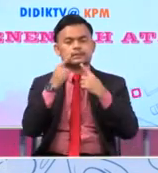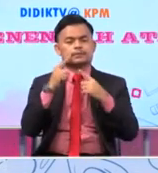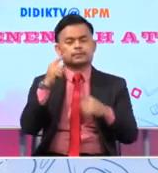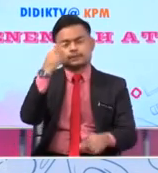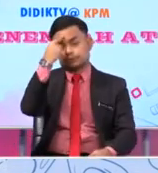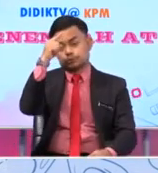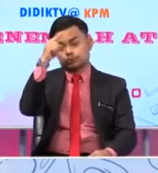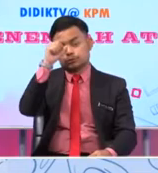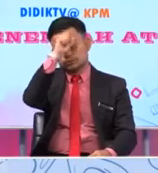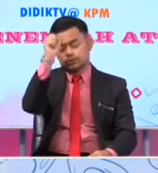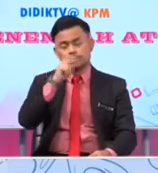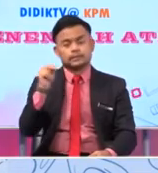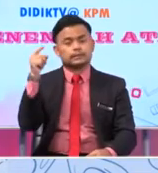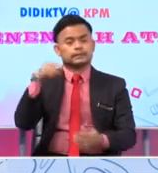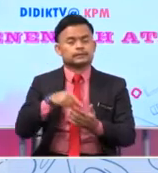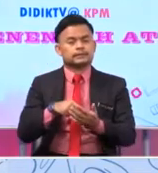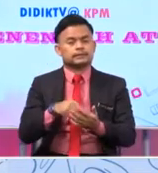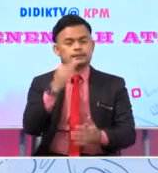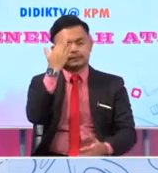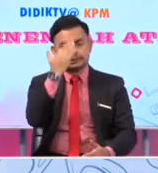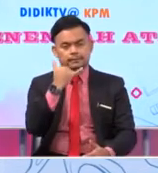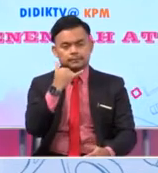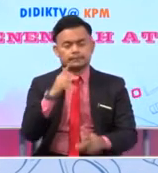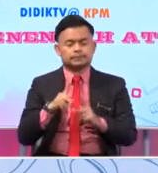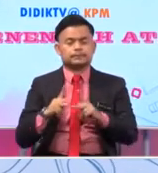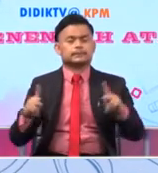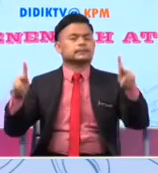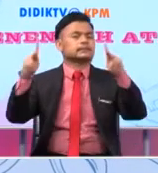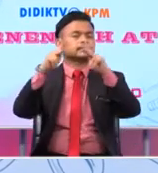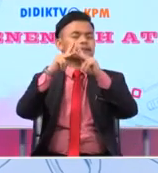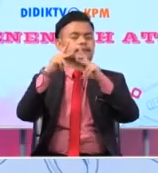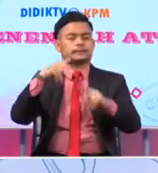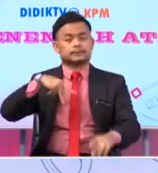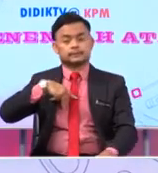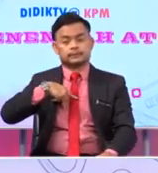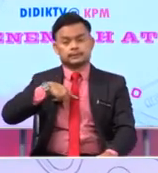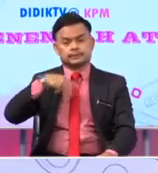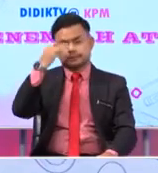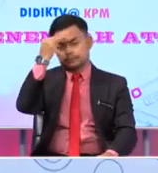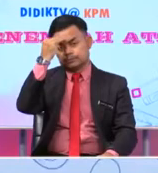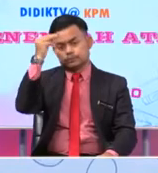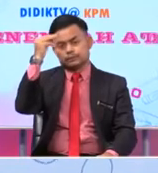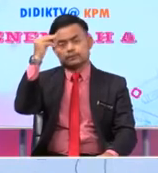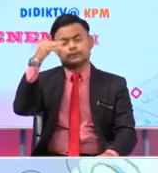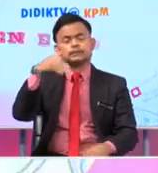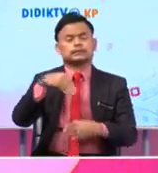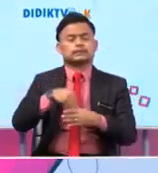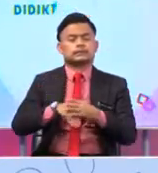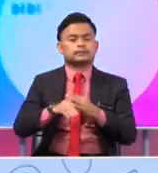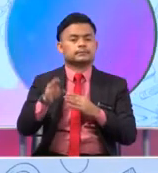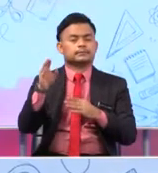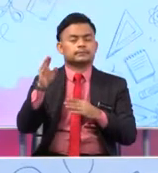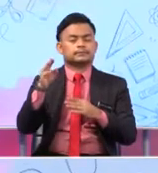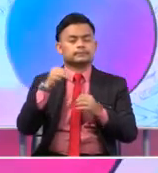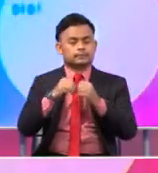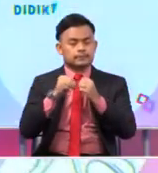ini kenapa pentingnya kepribadian Uye dalam situasi ataupun isi ulang galeri betul jagoannya betul oke kalau macam